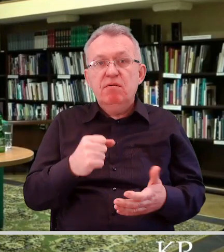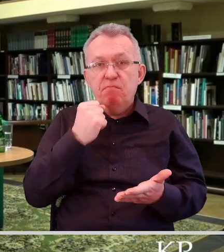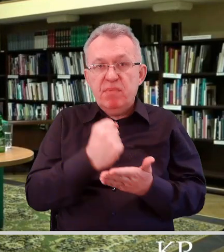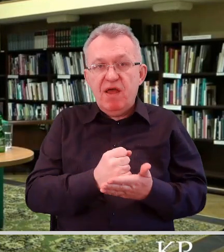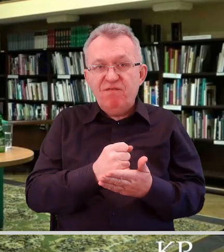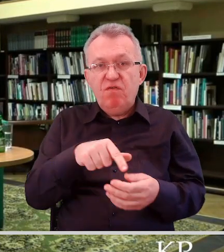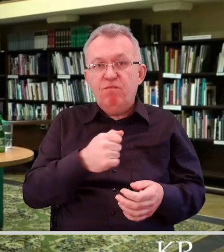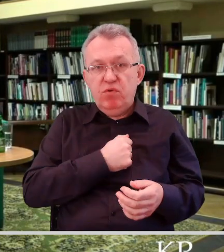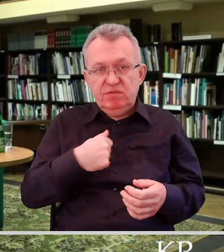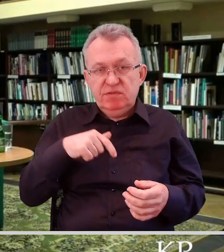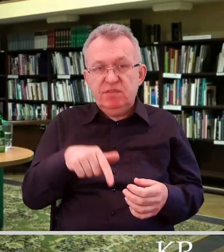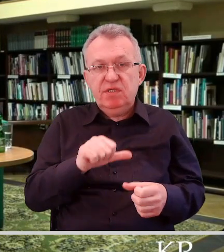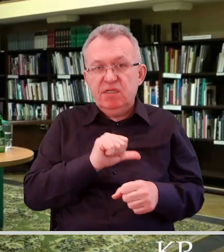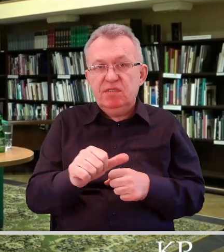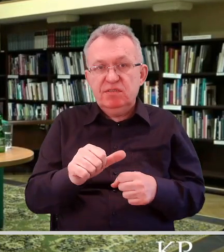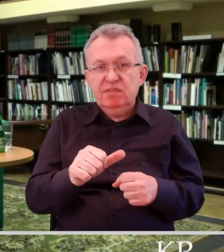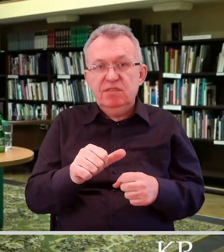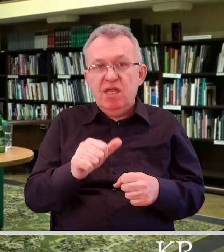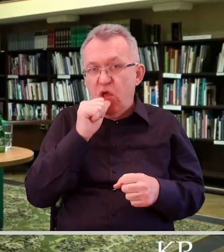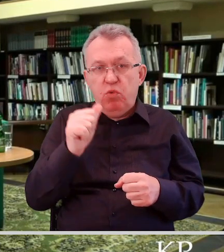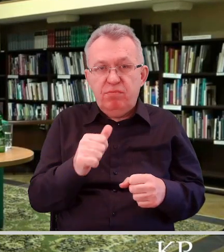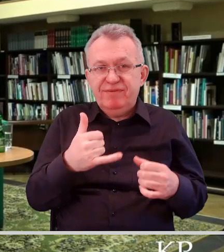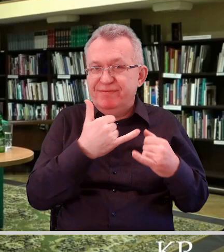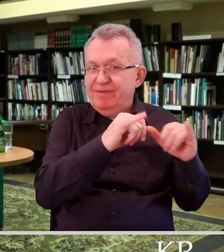prawem, przestaje być prawem europejskim.